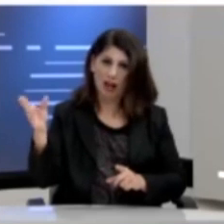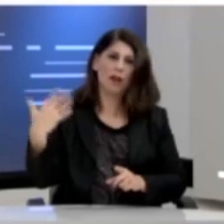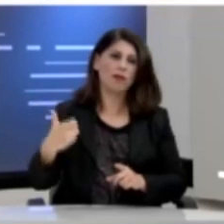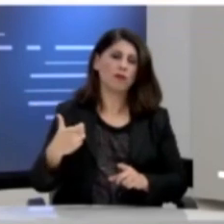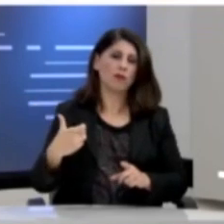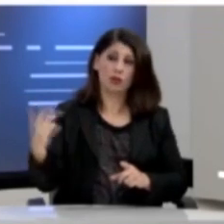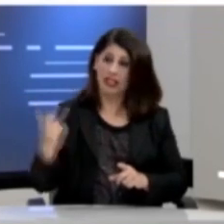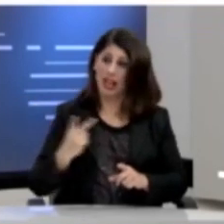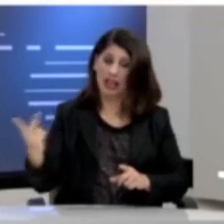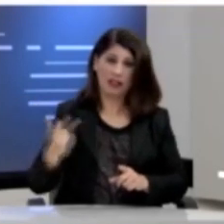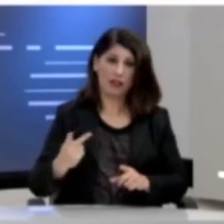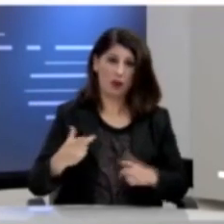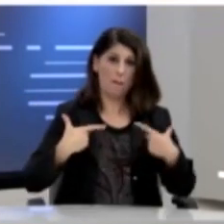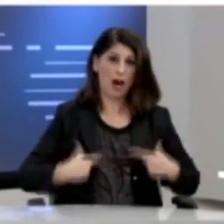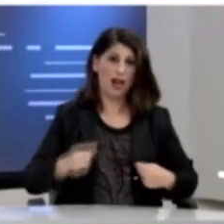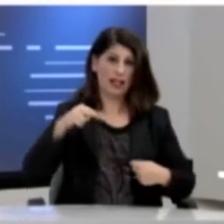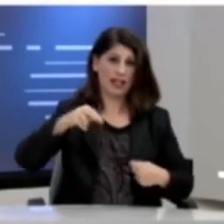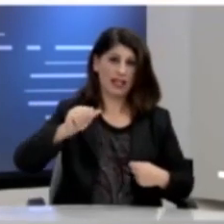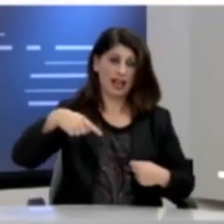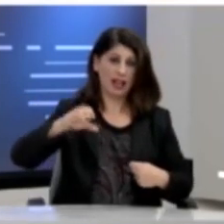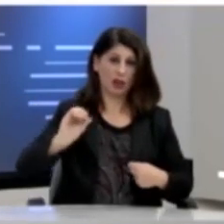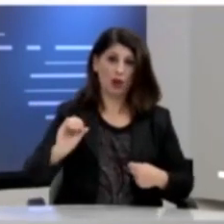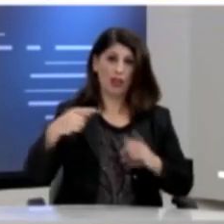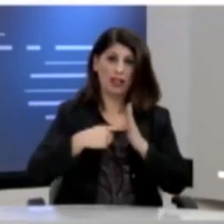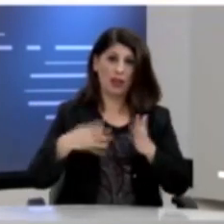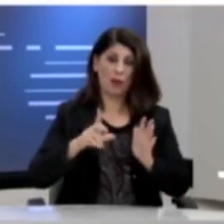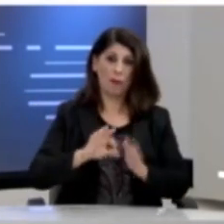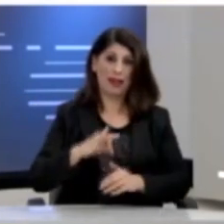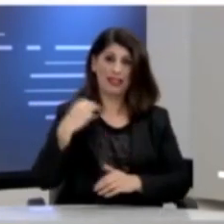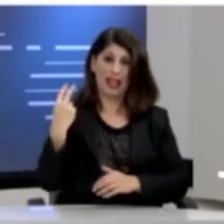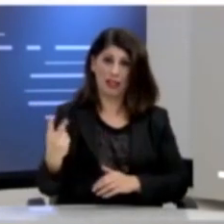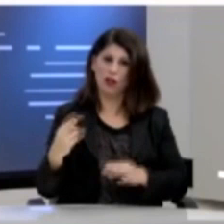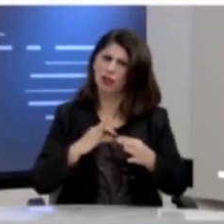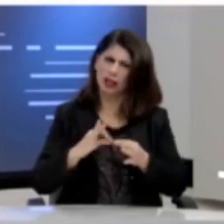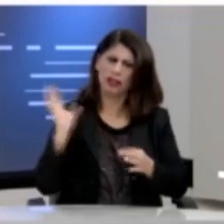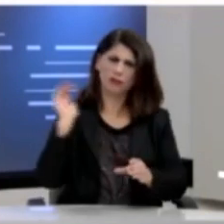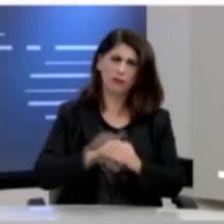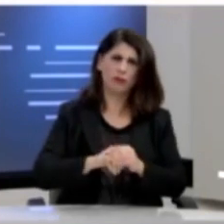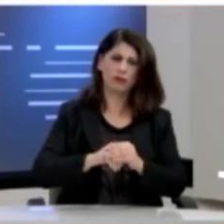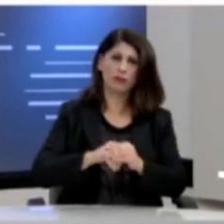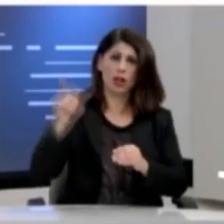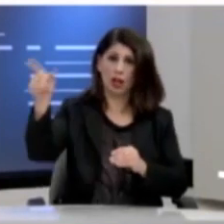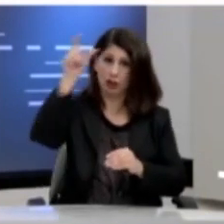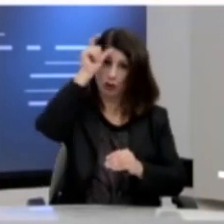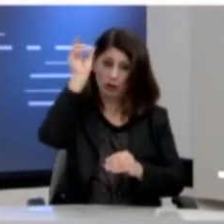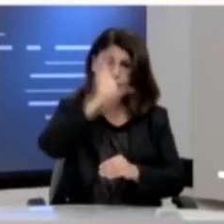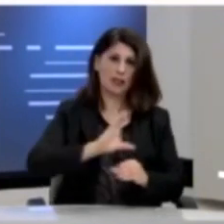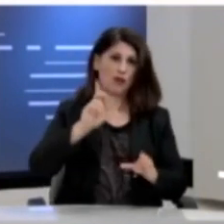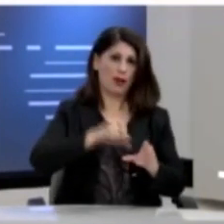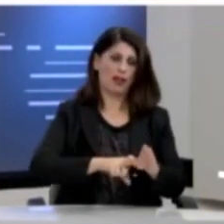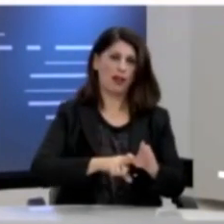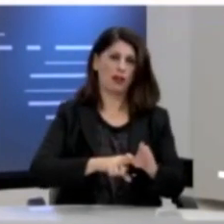είναι μέλη του ΝΑΤΟ από το 1952 και επιπλέον συνεργάζονται για την ενταξιακή διαδικασία της Τουρκίας στην Ευρωπαϊκή